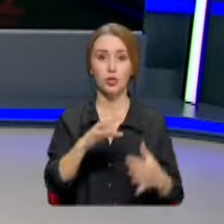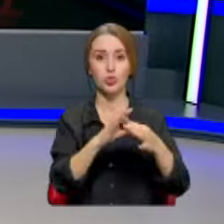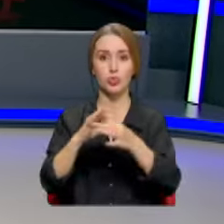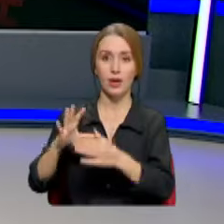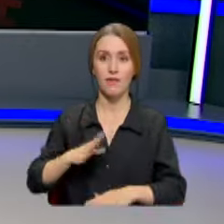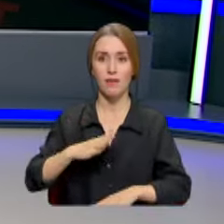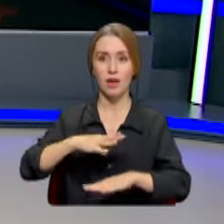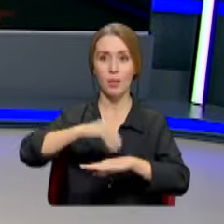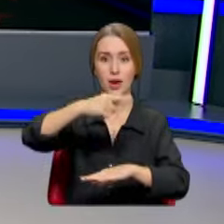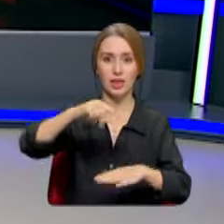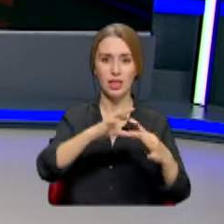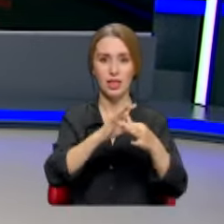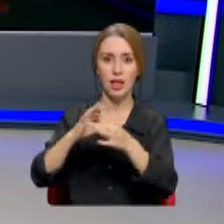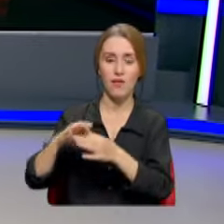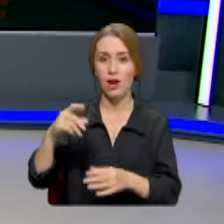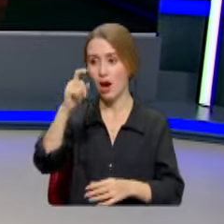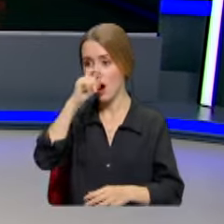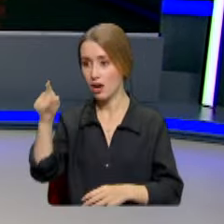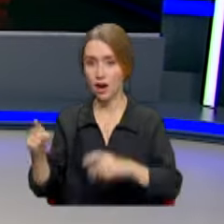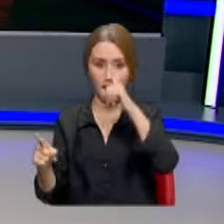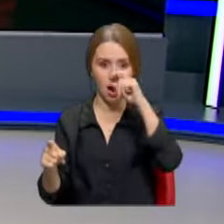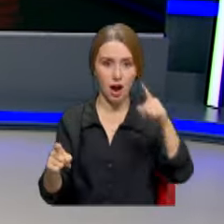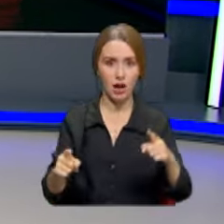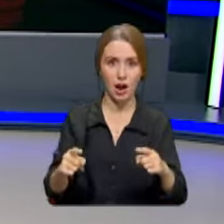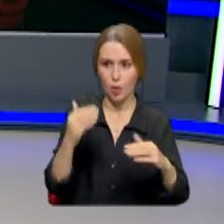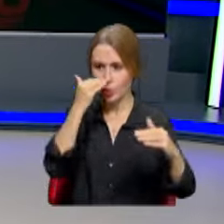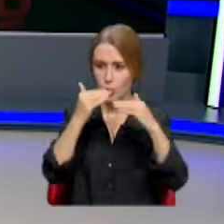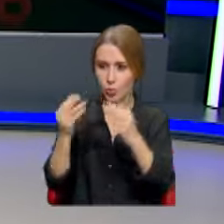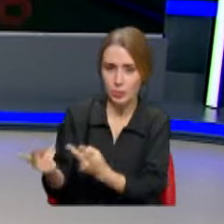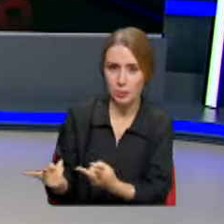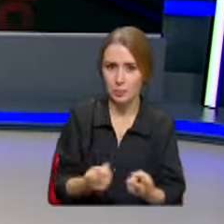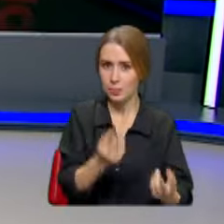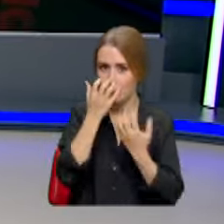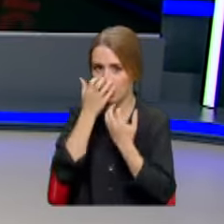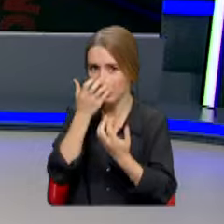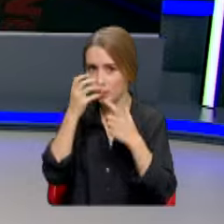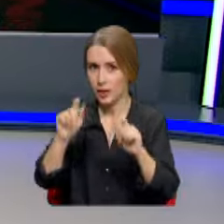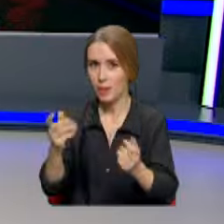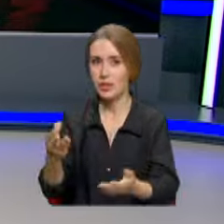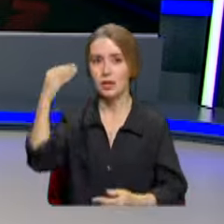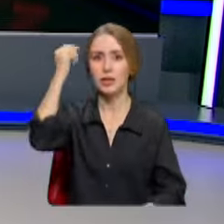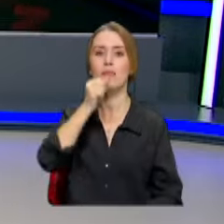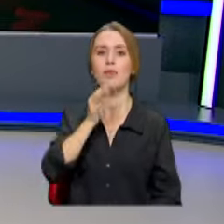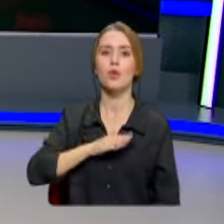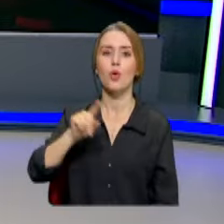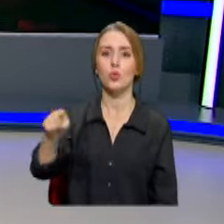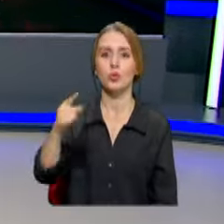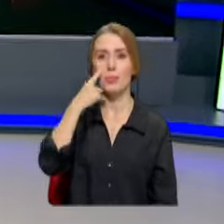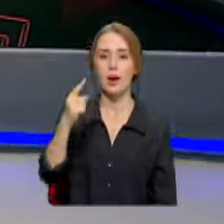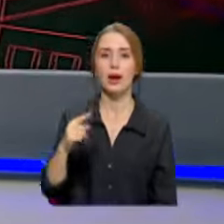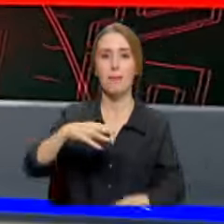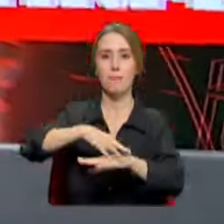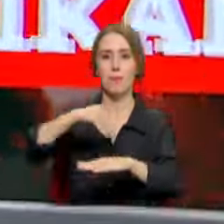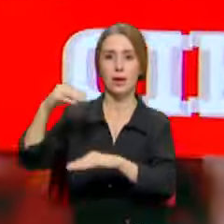Mardinlilerin lafıymış. Aga agayı öyle aga gibi ağırladı. Öyle de ağırlanmışlar. İmamoğlu'ndan Mardin çıkarması.